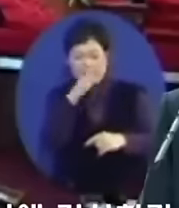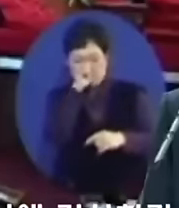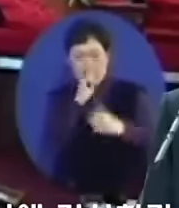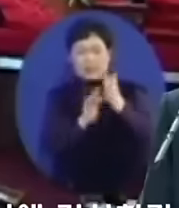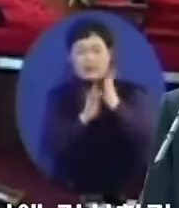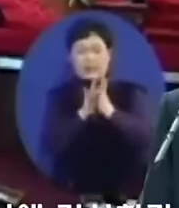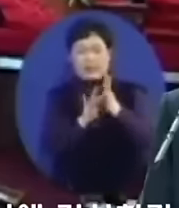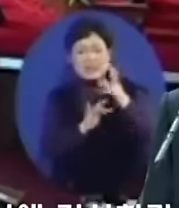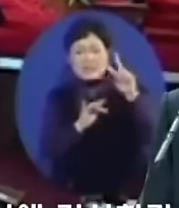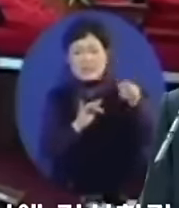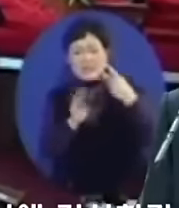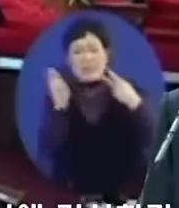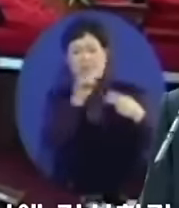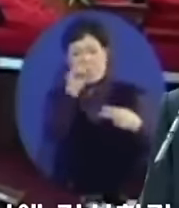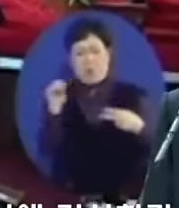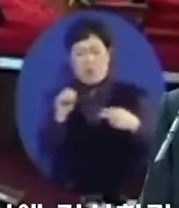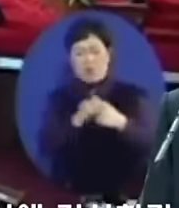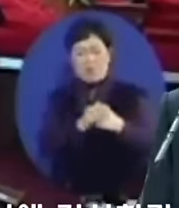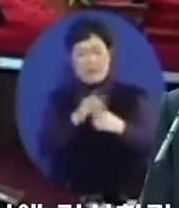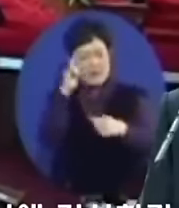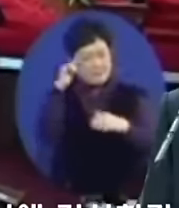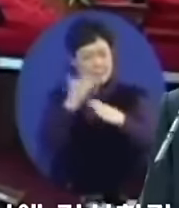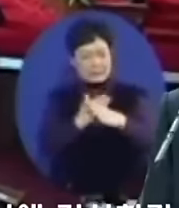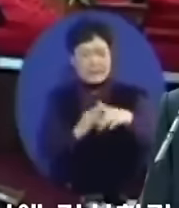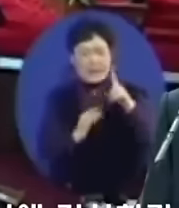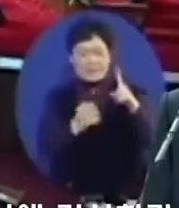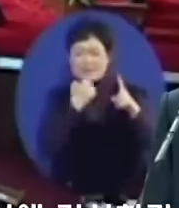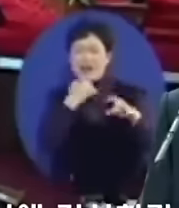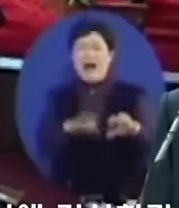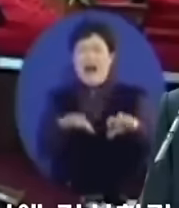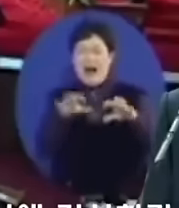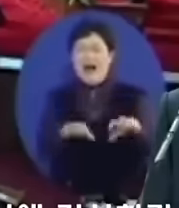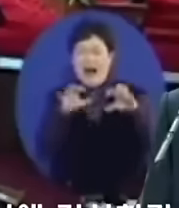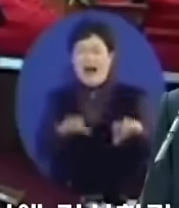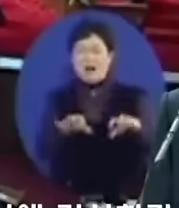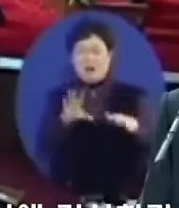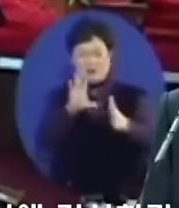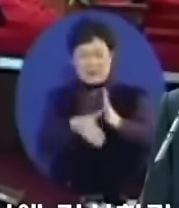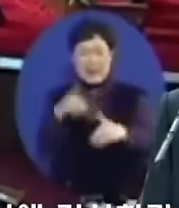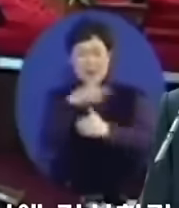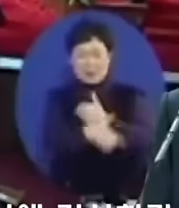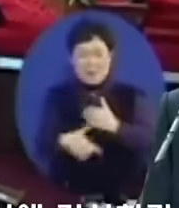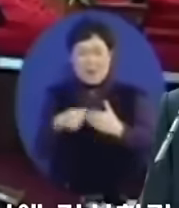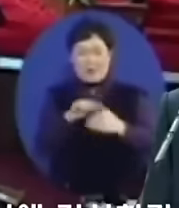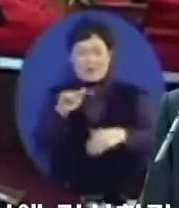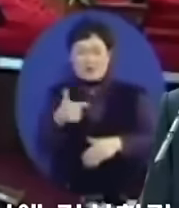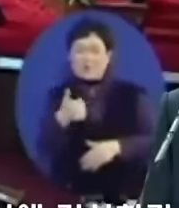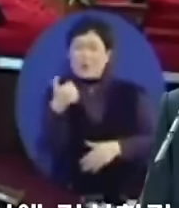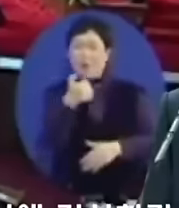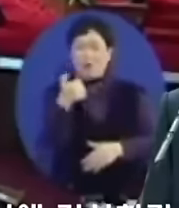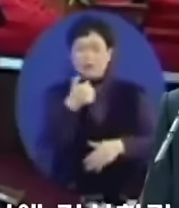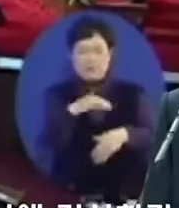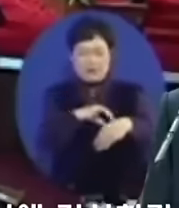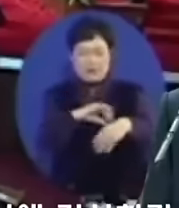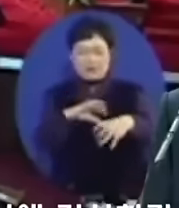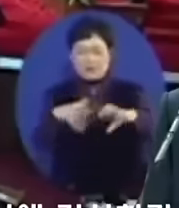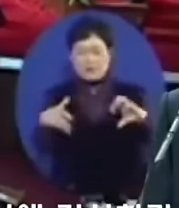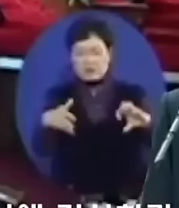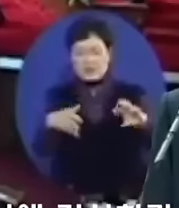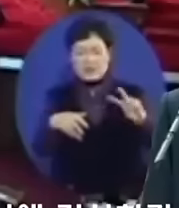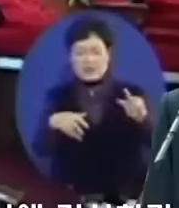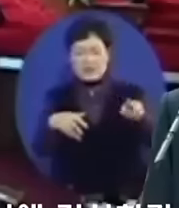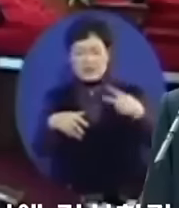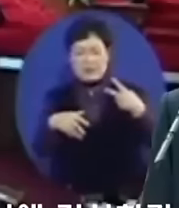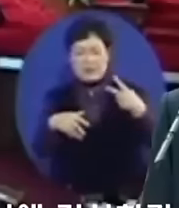스탠포드 대학의 윌리엄 프라이 박사는 사람이 한바탕 크게 웃을 때 몸속의 650개 근육 중 231개